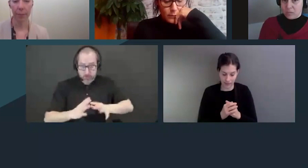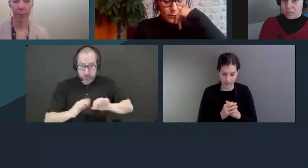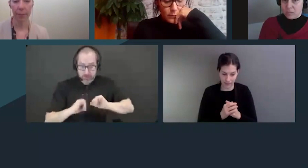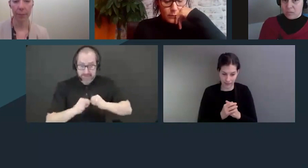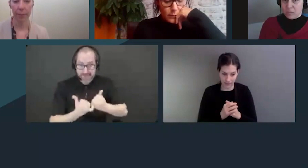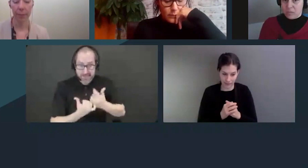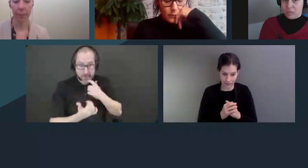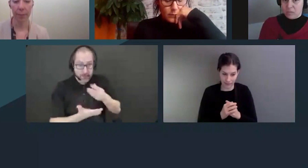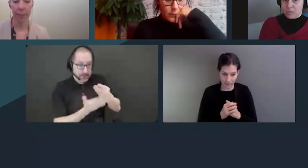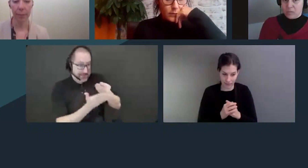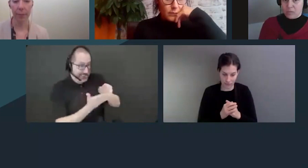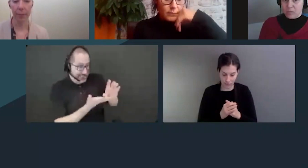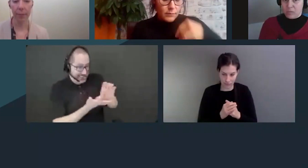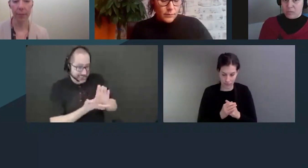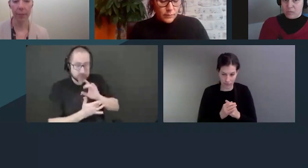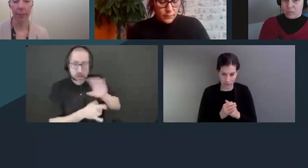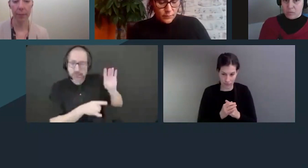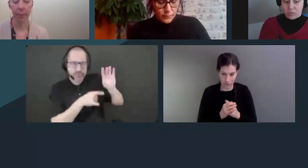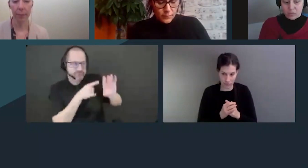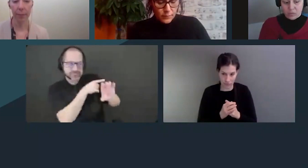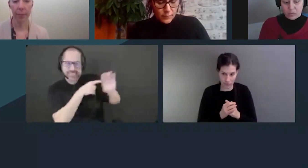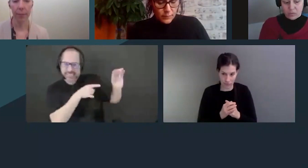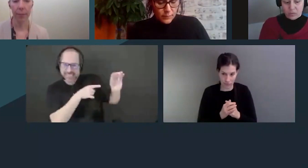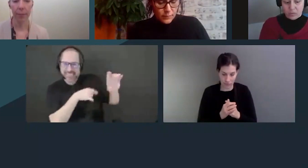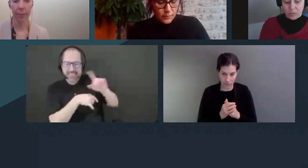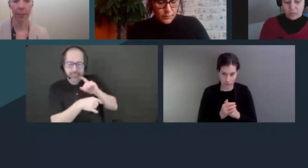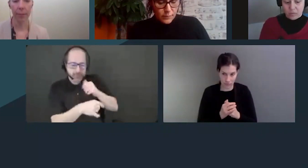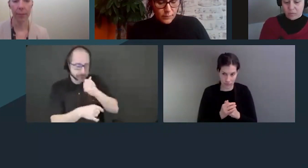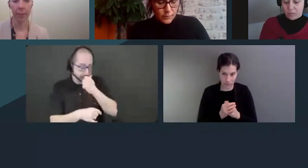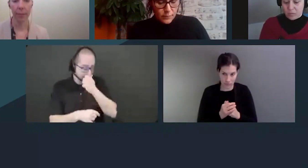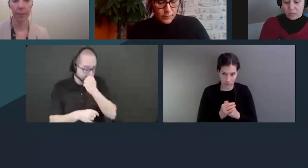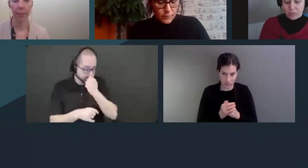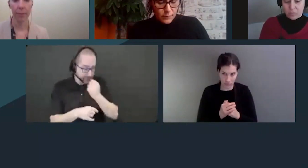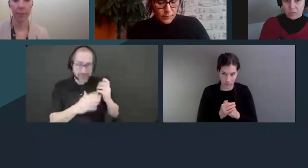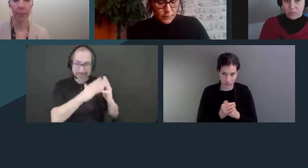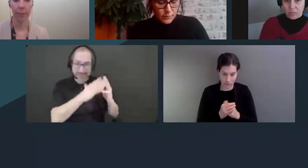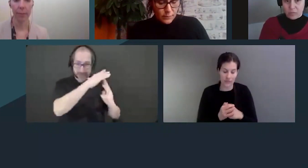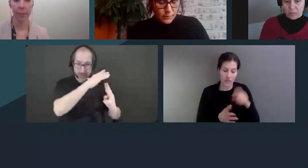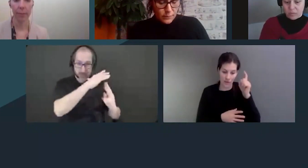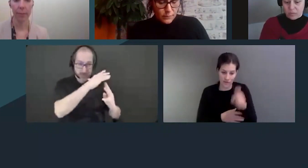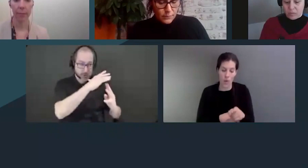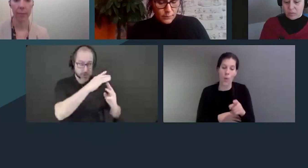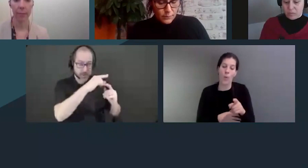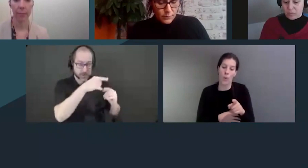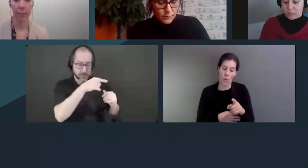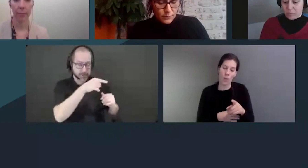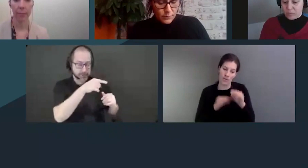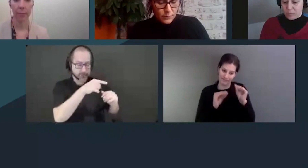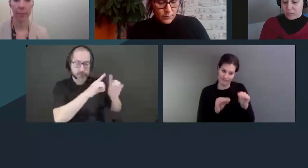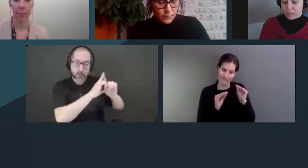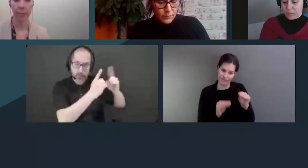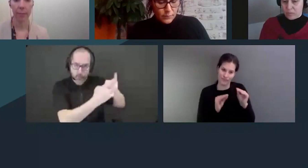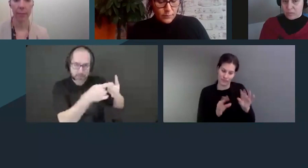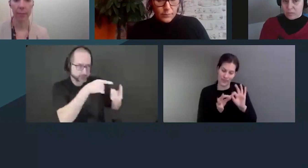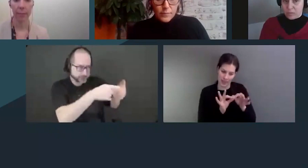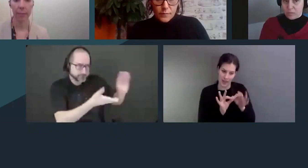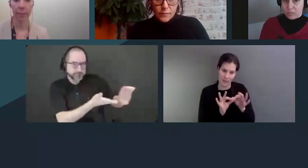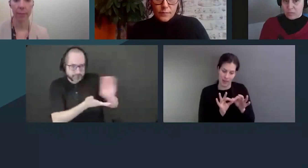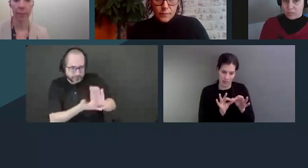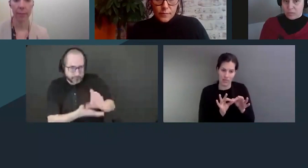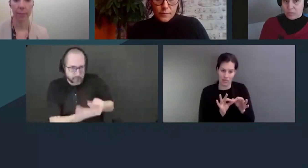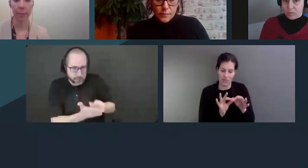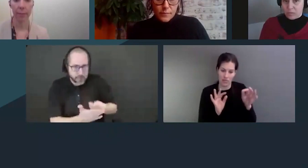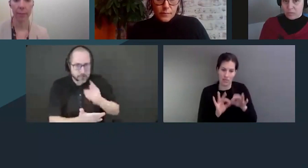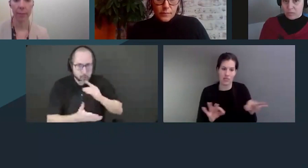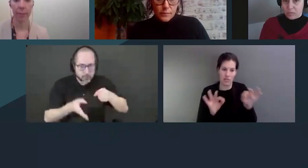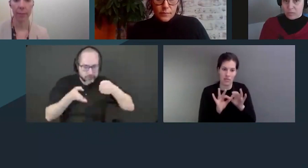C'est un bailleur de fonds contractuel et c'est surtout axé pour aider aux clients